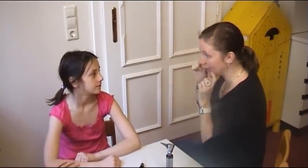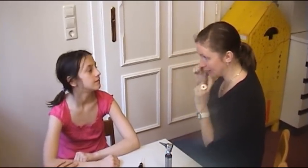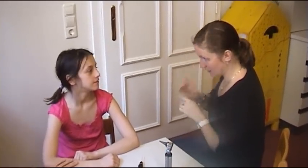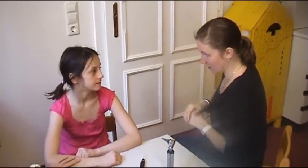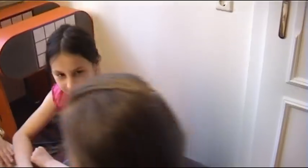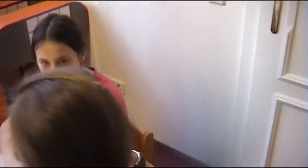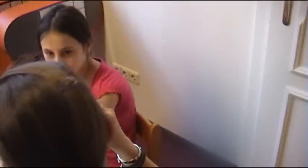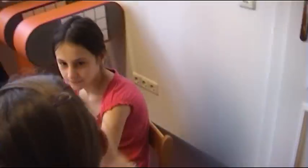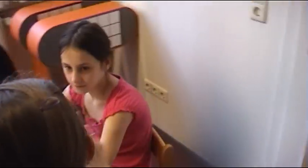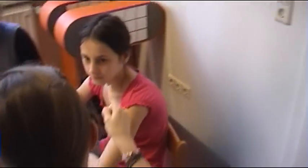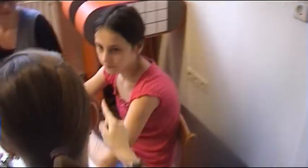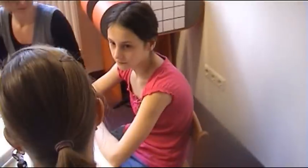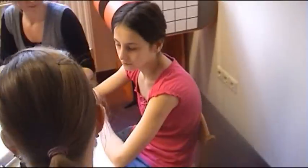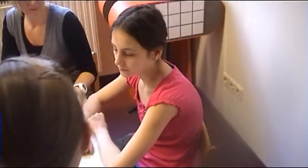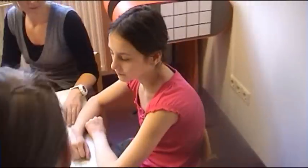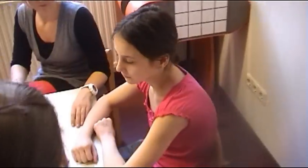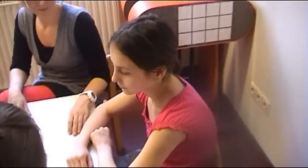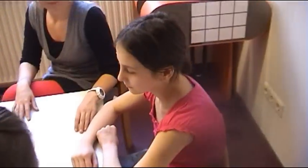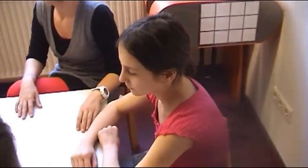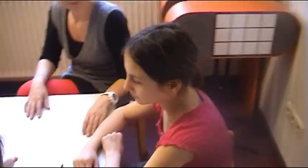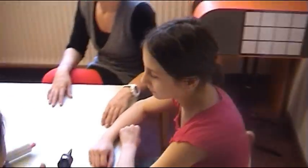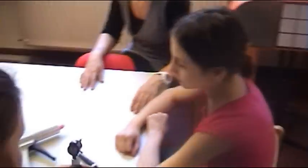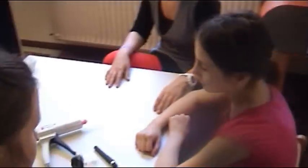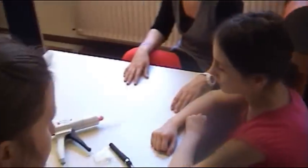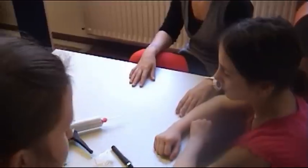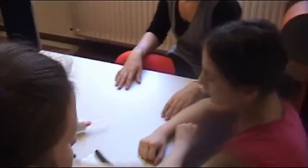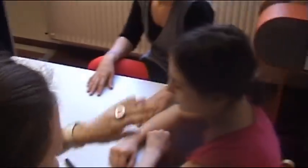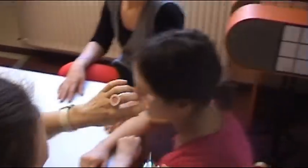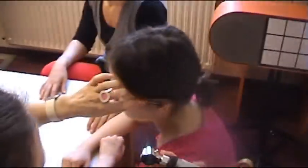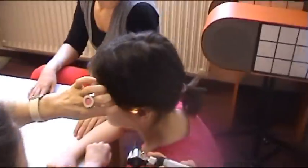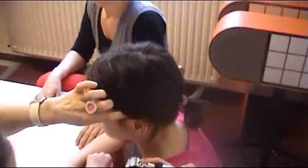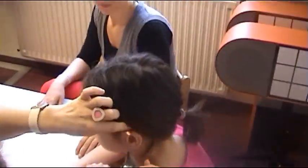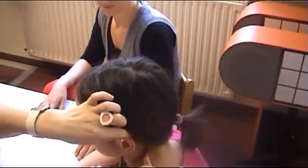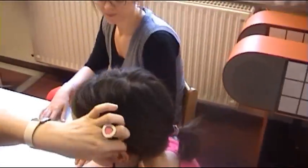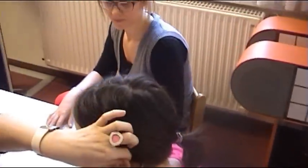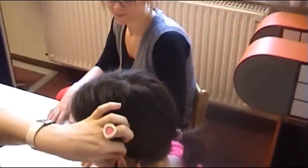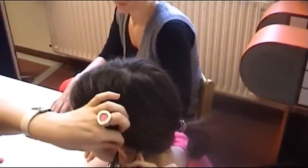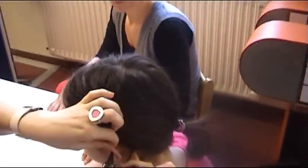deine Hörgeräte. Zuerst schaue ich einmal in dein Ohr, gell? Gut.